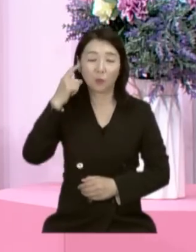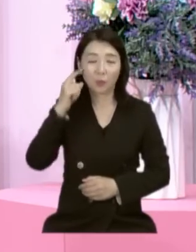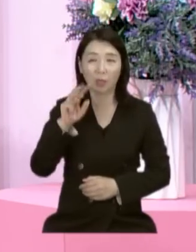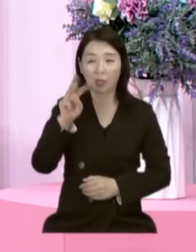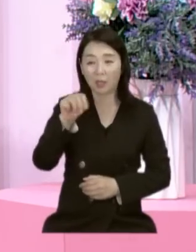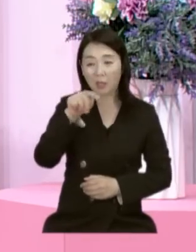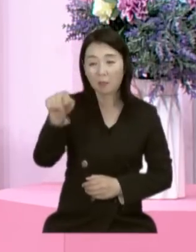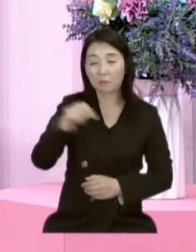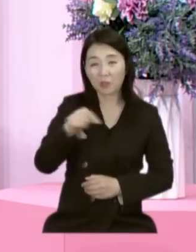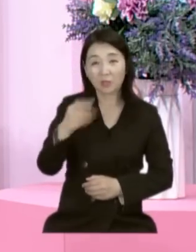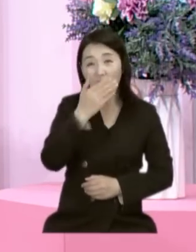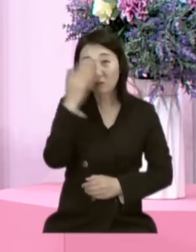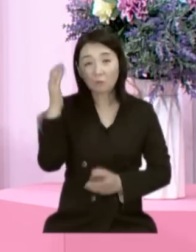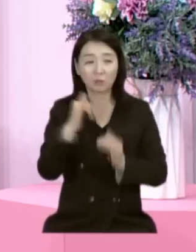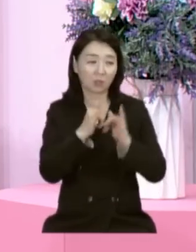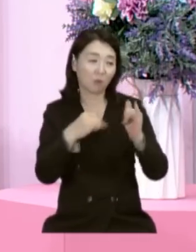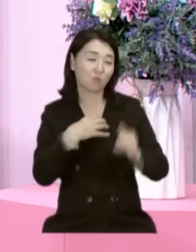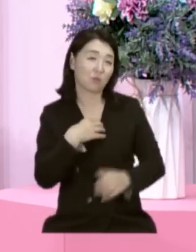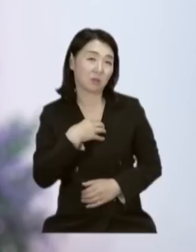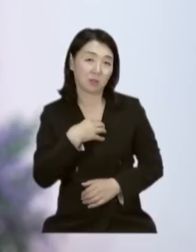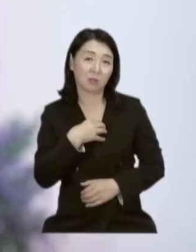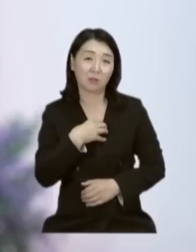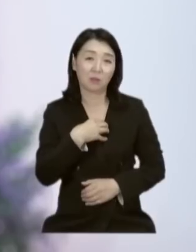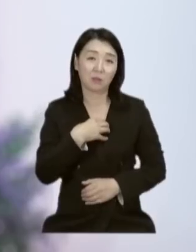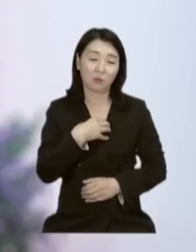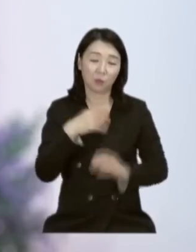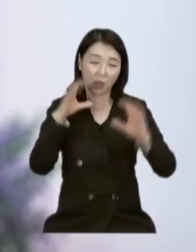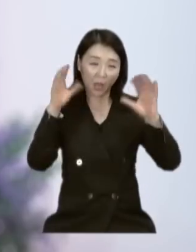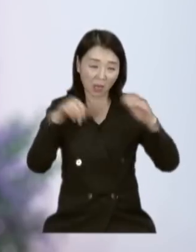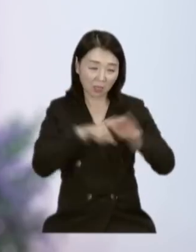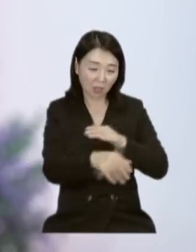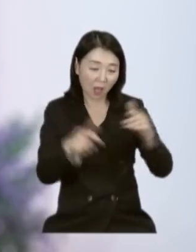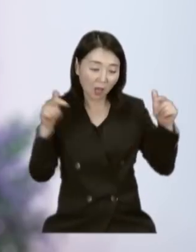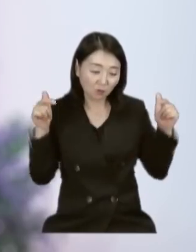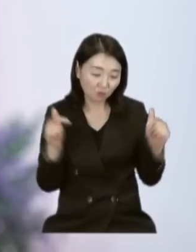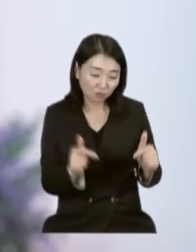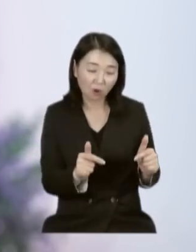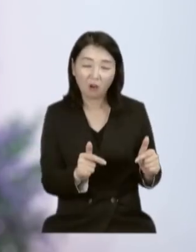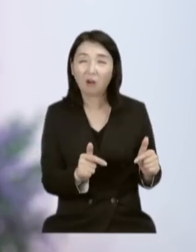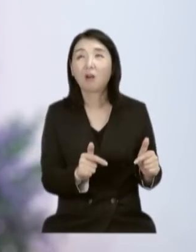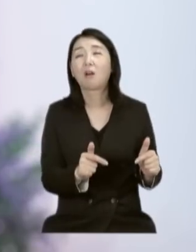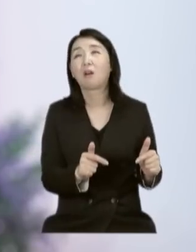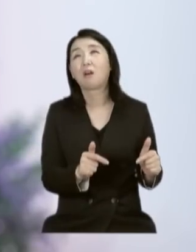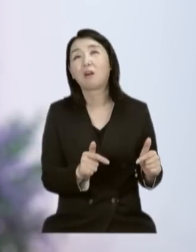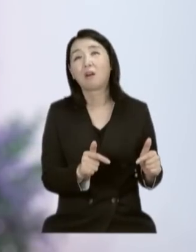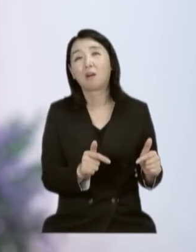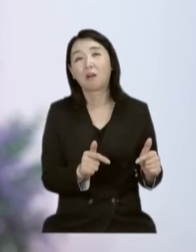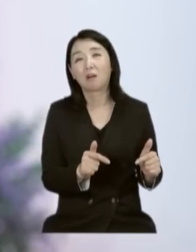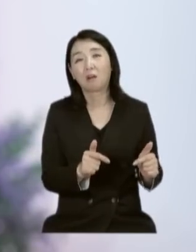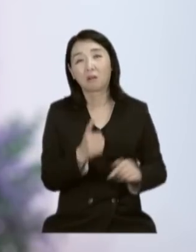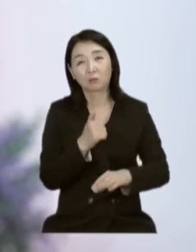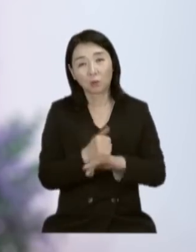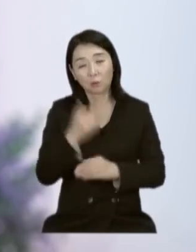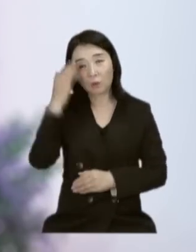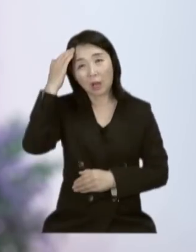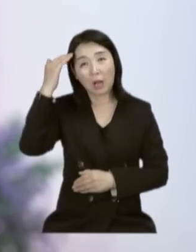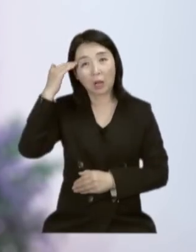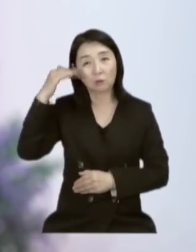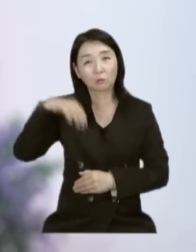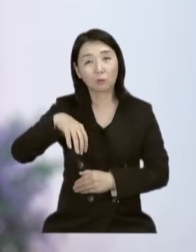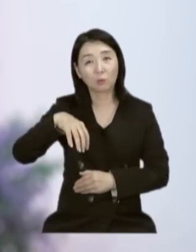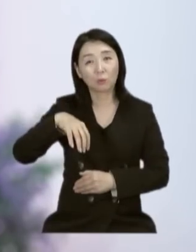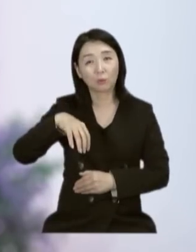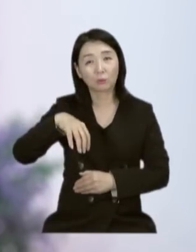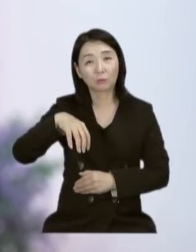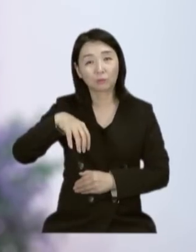특히 MZ세대들이 위기다. 저출산 인구 절벽으로 인해서 한국이